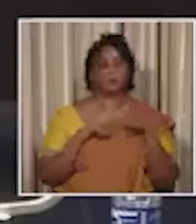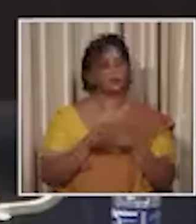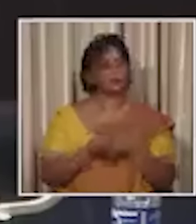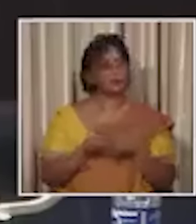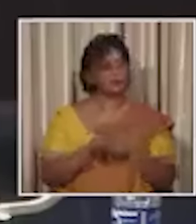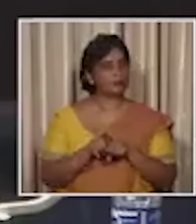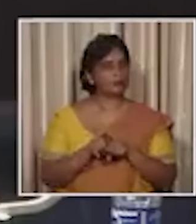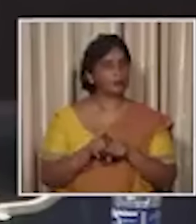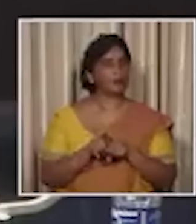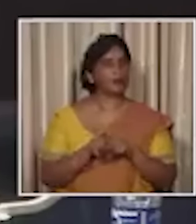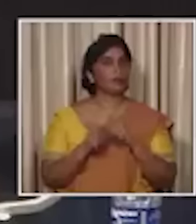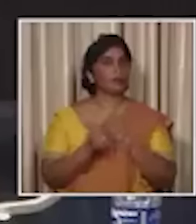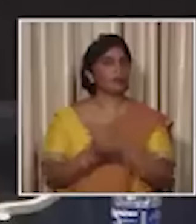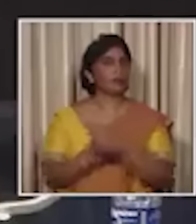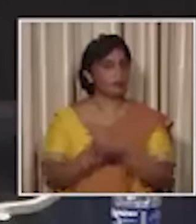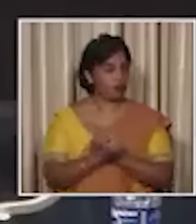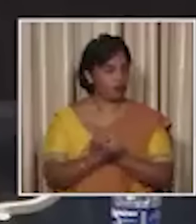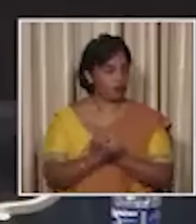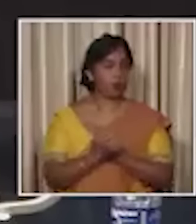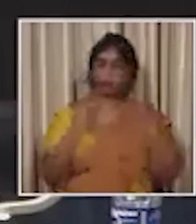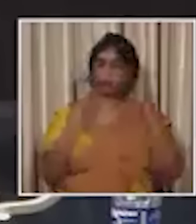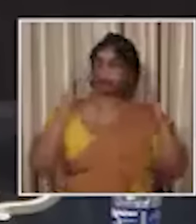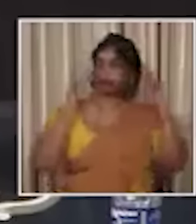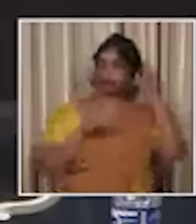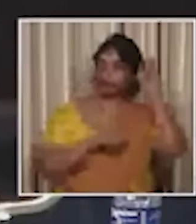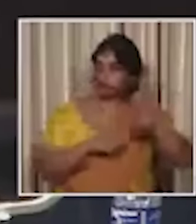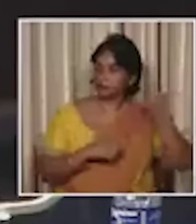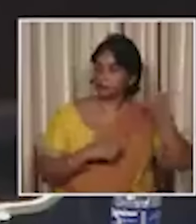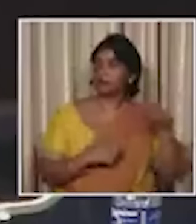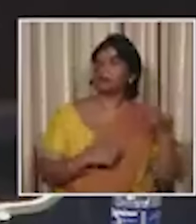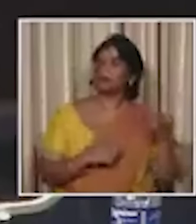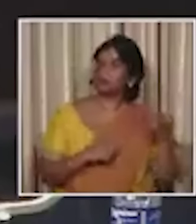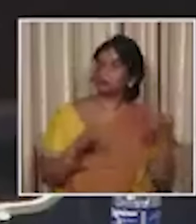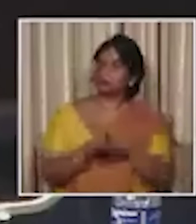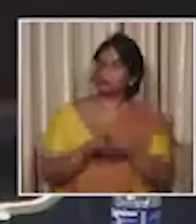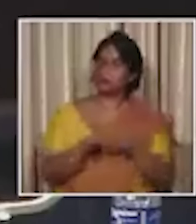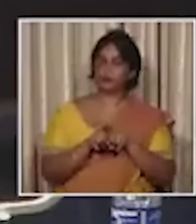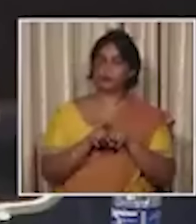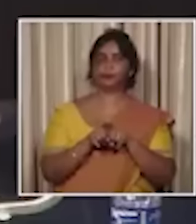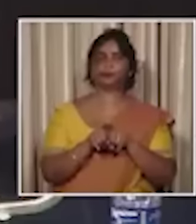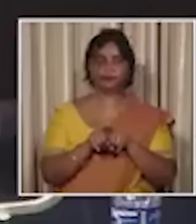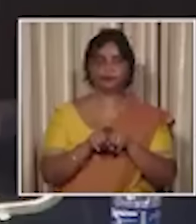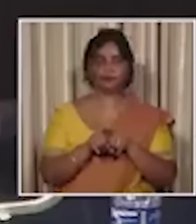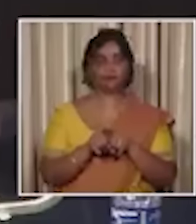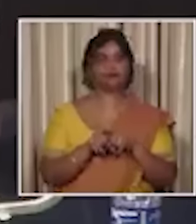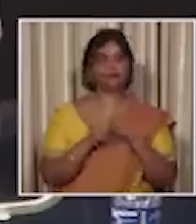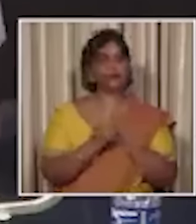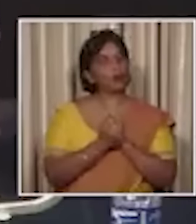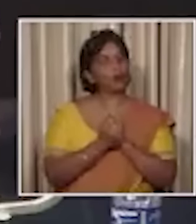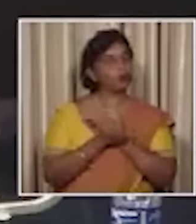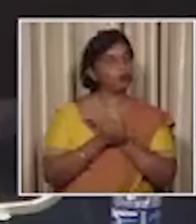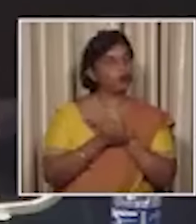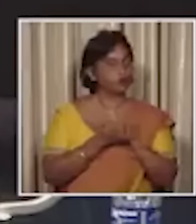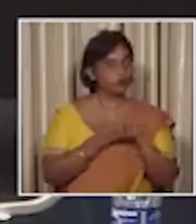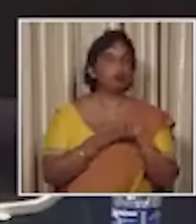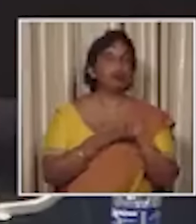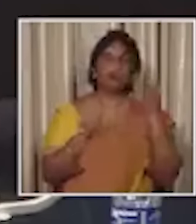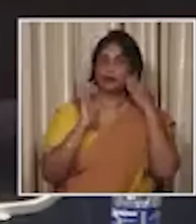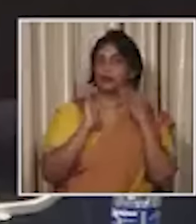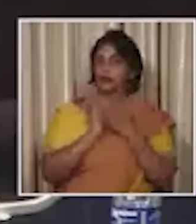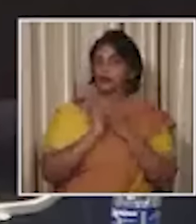உயர்மட்டம் இந்த சட்டம் ஒழுங்குக்கு பொறுப்பான அமைச்சரே அப்பட்டமான பொய் சொல்லுகின்ற ஒருவராகத்தான் இருக்கின்றார். கடந்த வருடம் ஜூன்